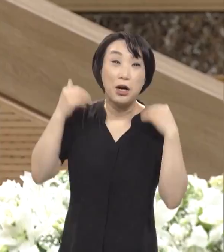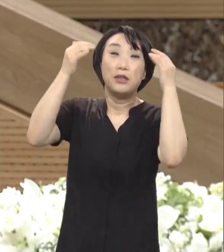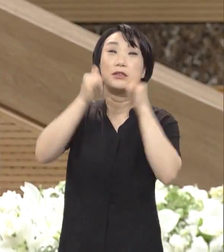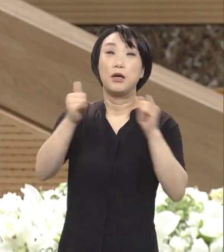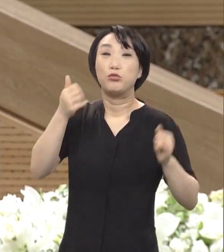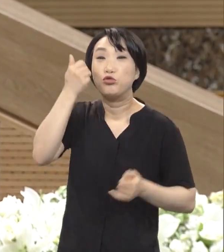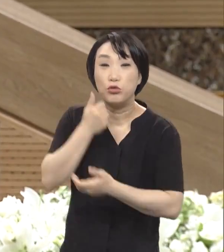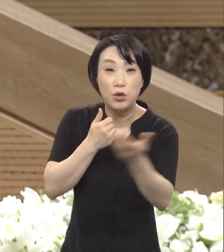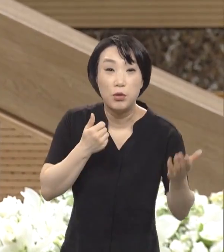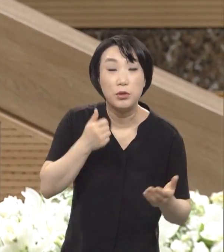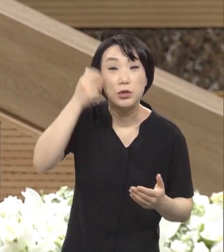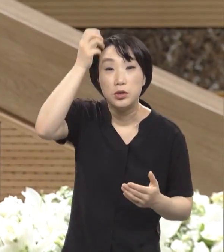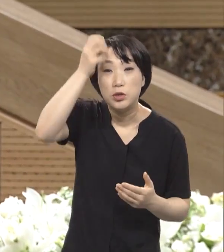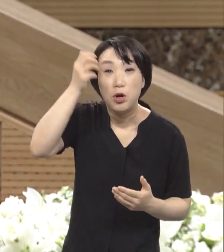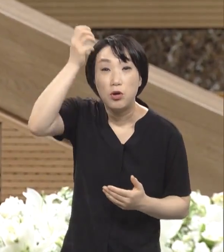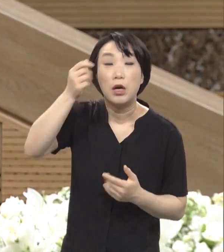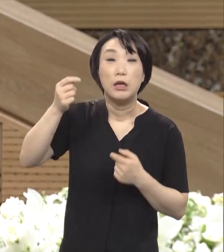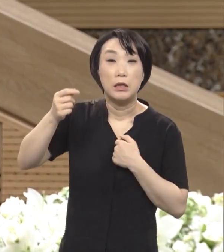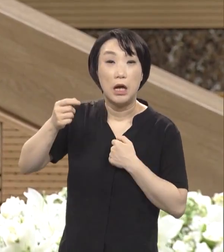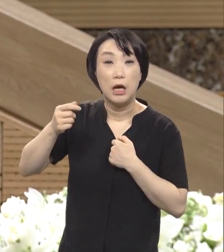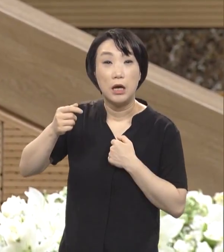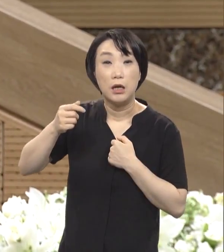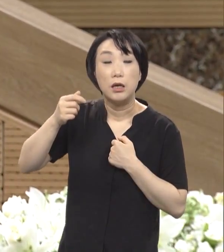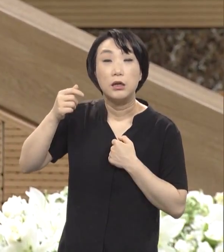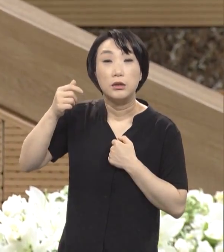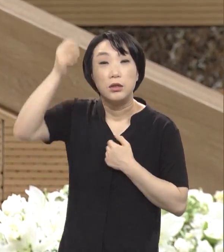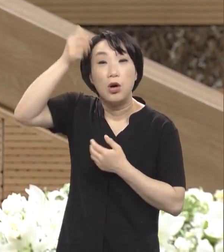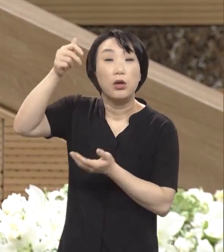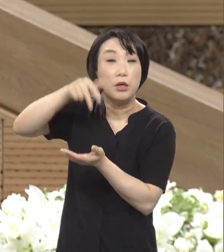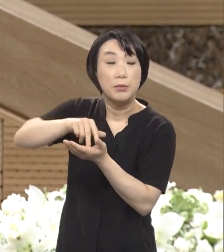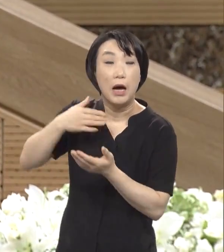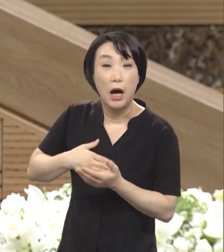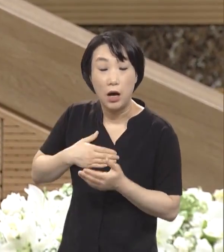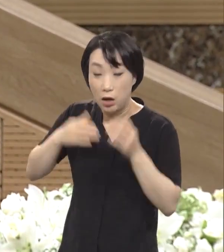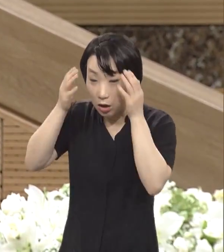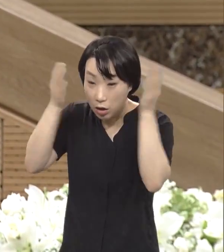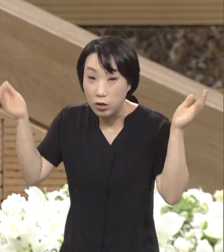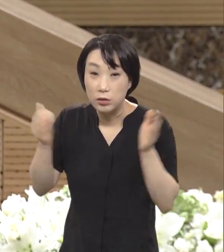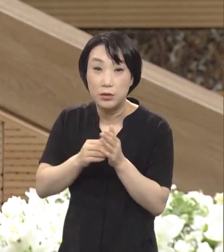영적으로 내 영적인 사정을 알고,